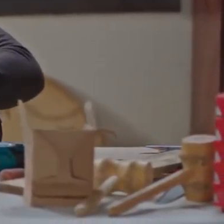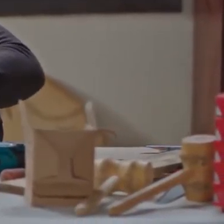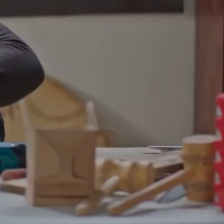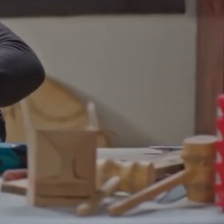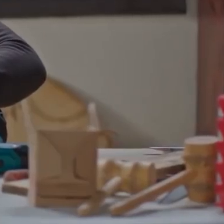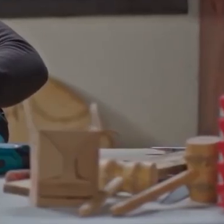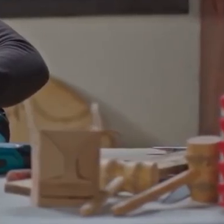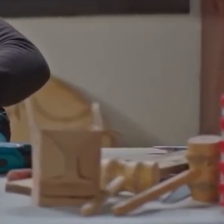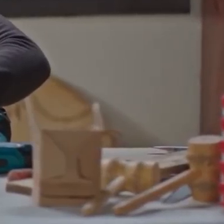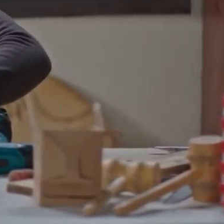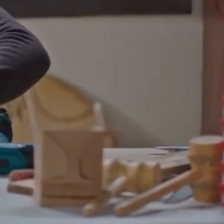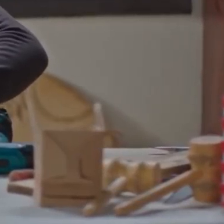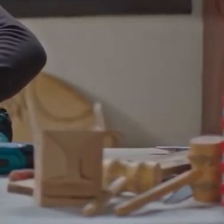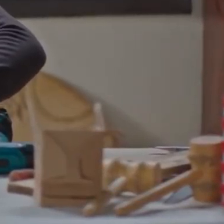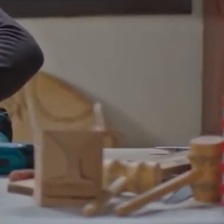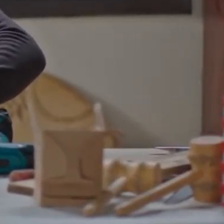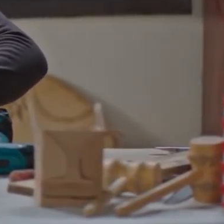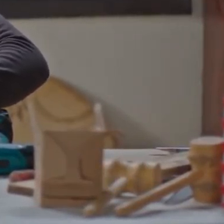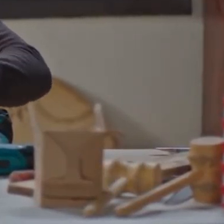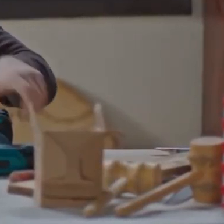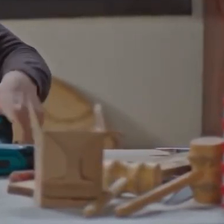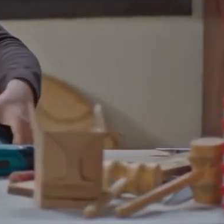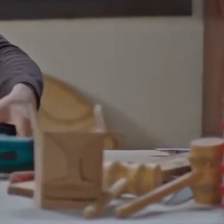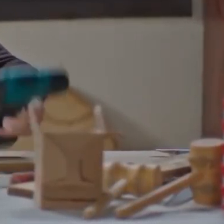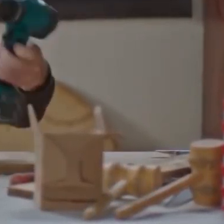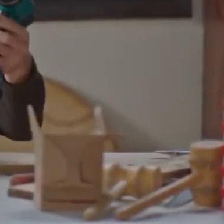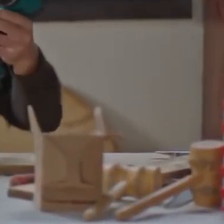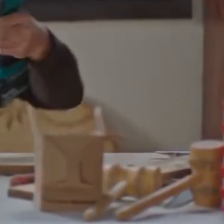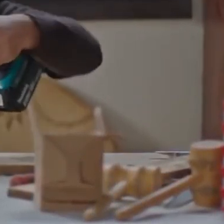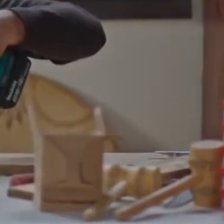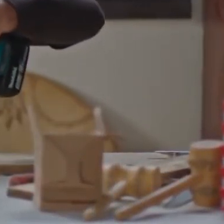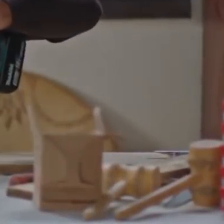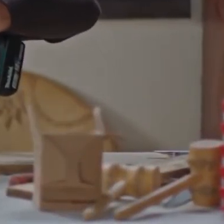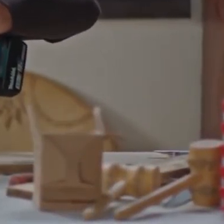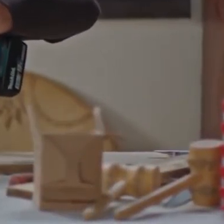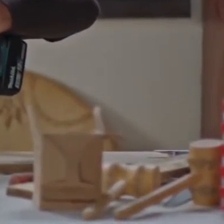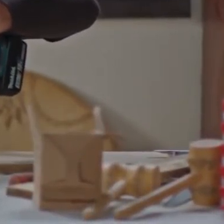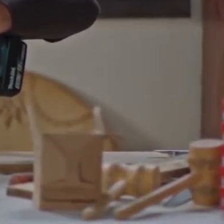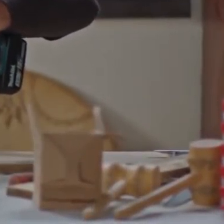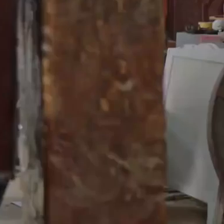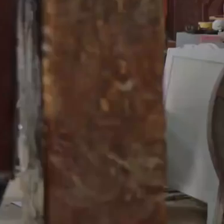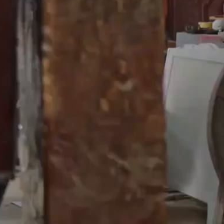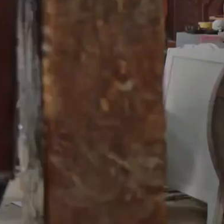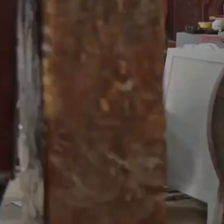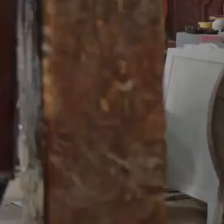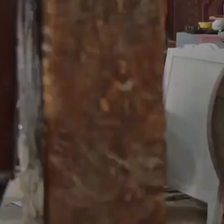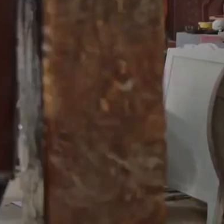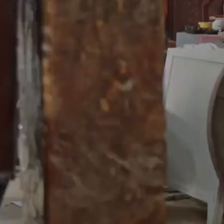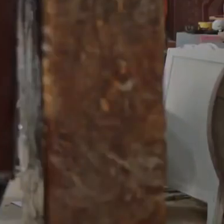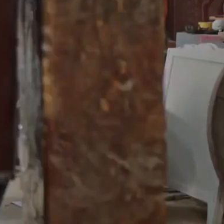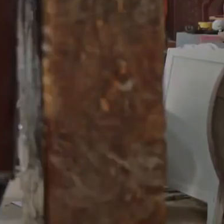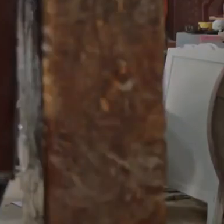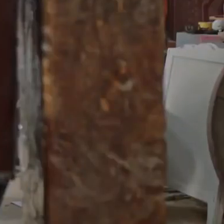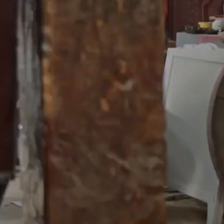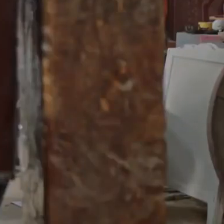bırakıp bir vida aldı. Deliklerden birine tutturdu. Şarjlı matkabı kullanıyor.